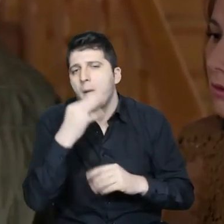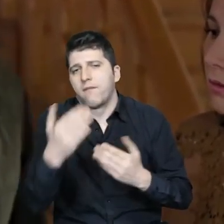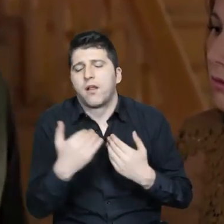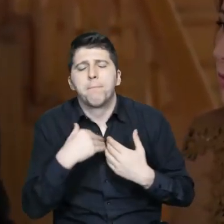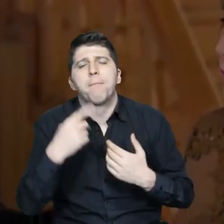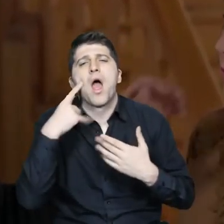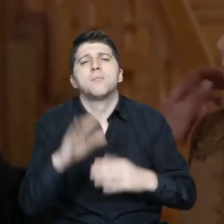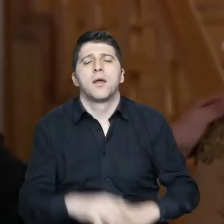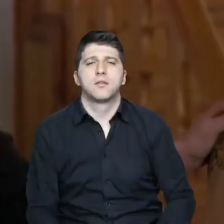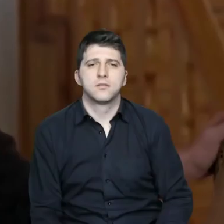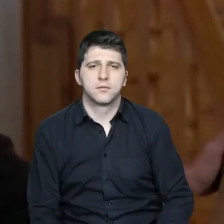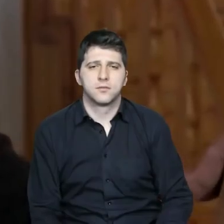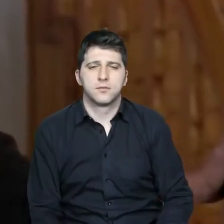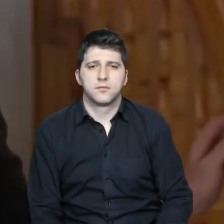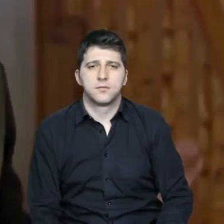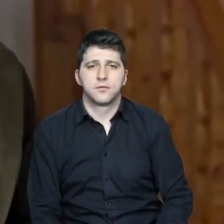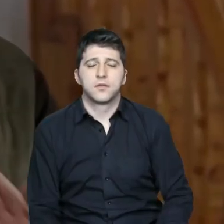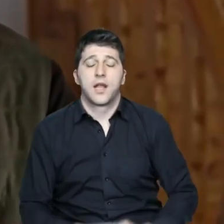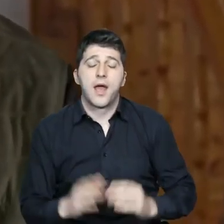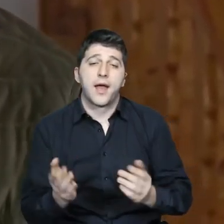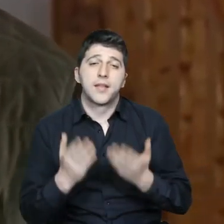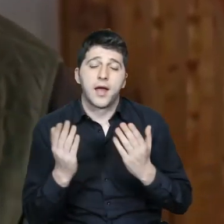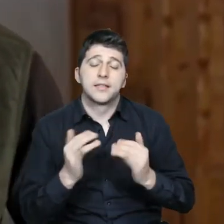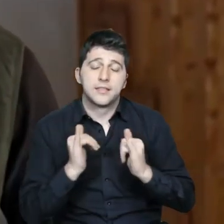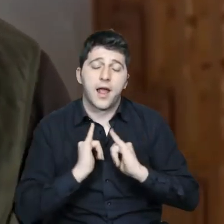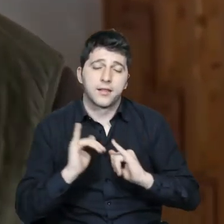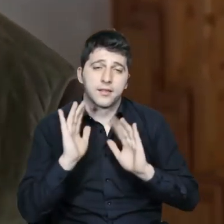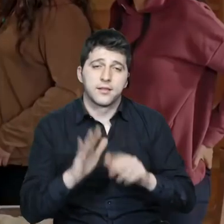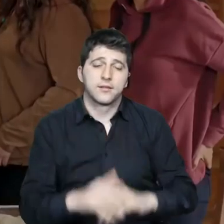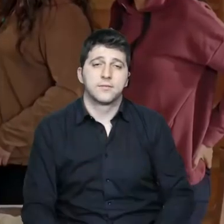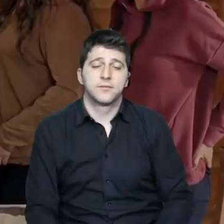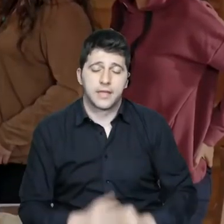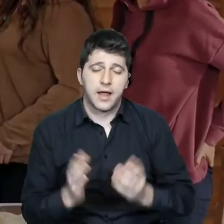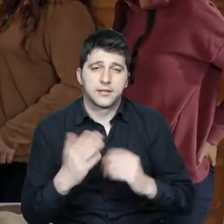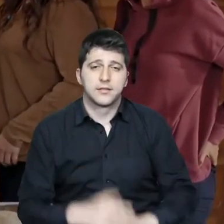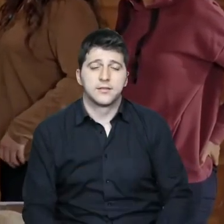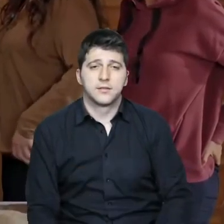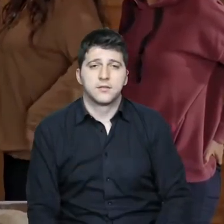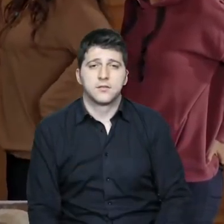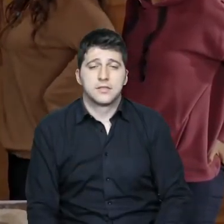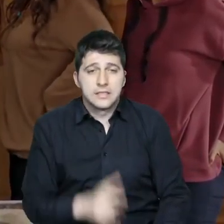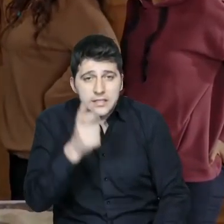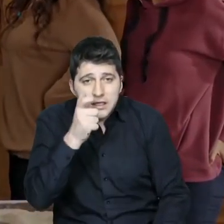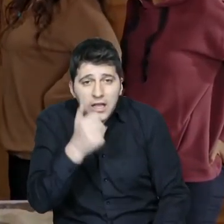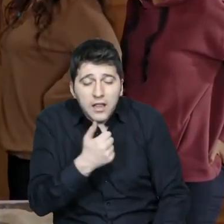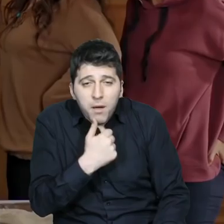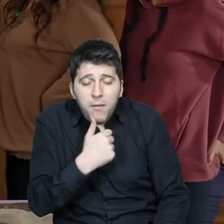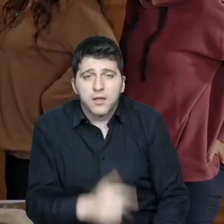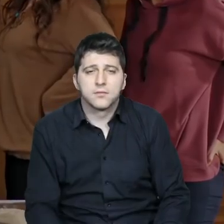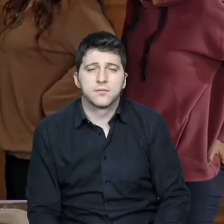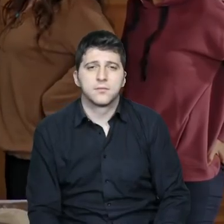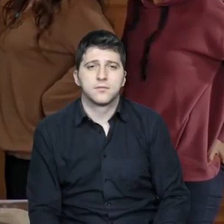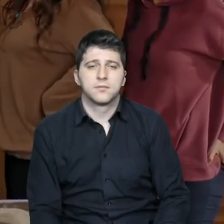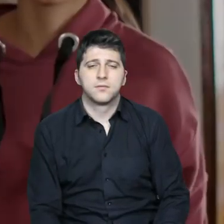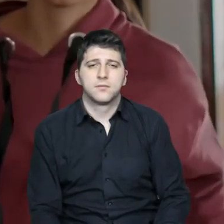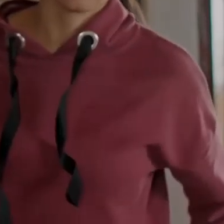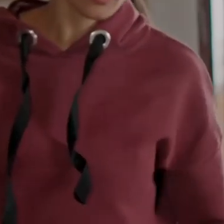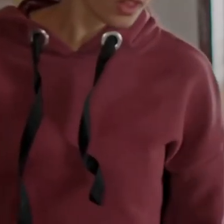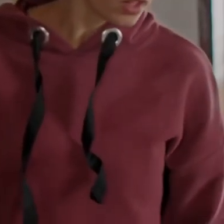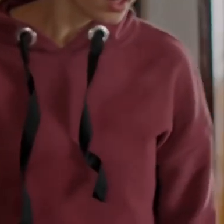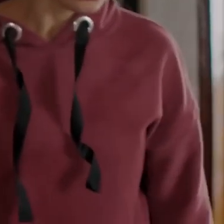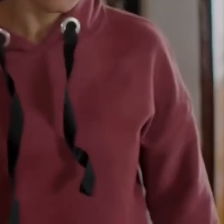size, merak etmeyin. Hadi hadi, rahatınıza bakın siz. Hadi. Dikkat et babacığım. Gökçe ütü